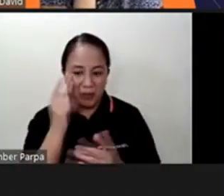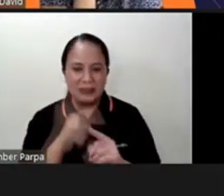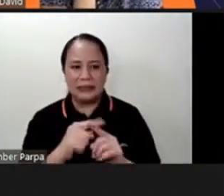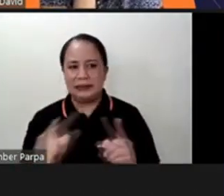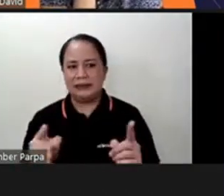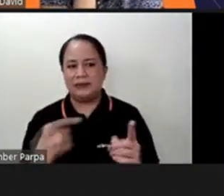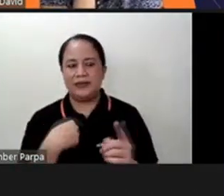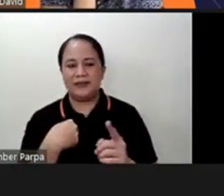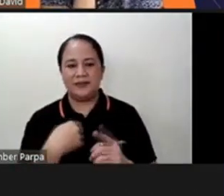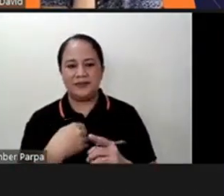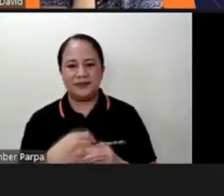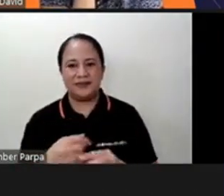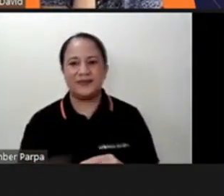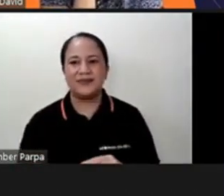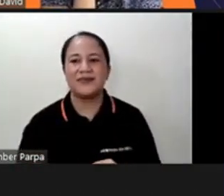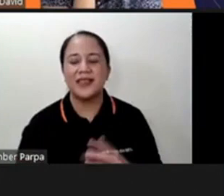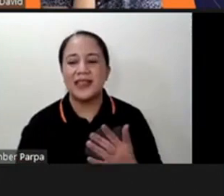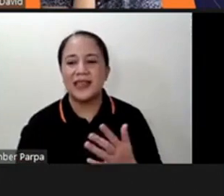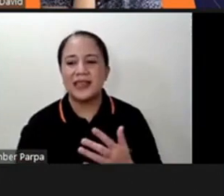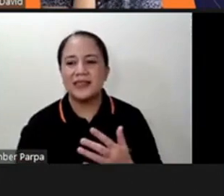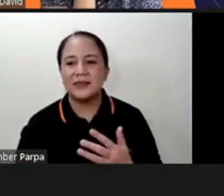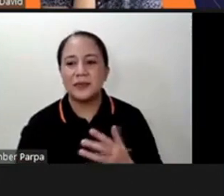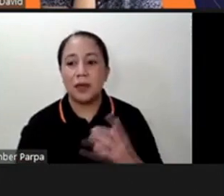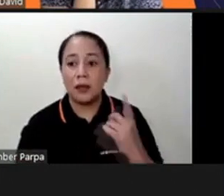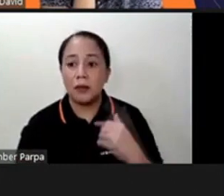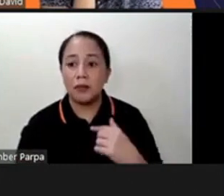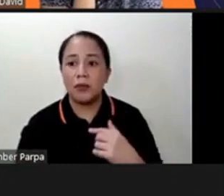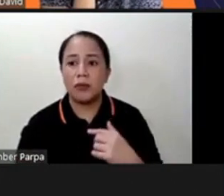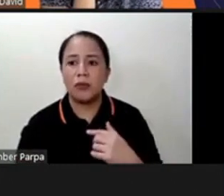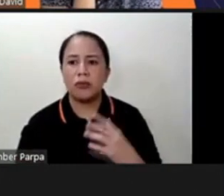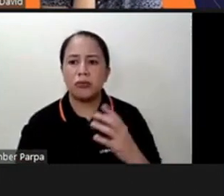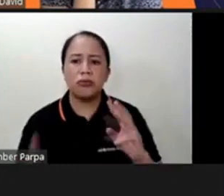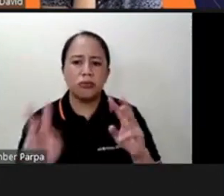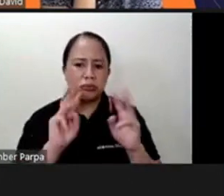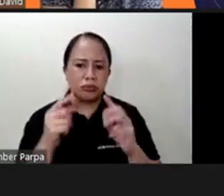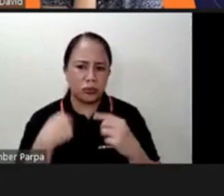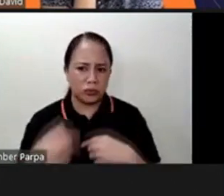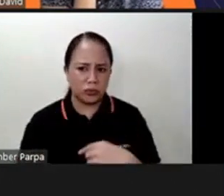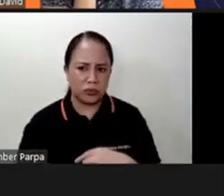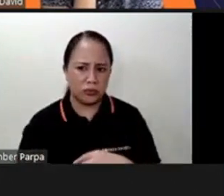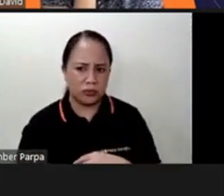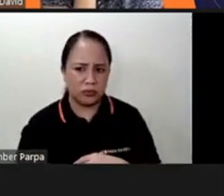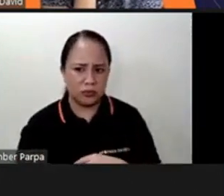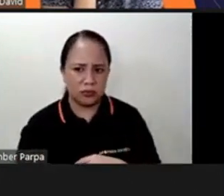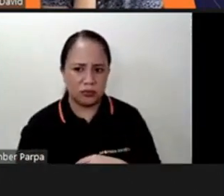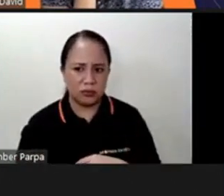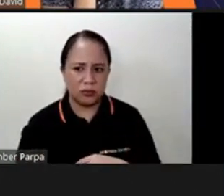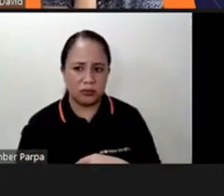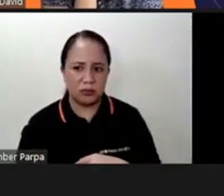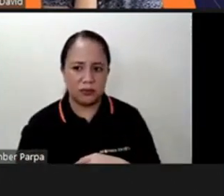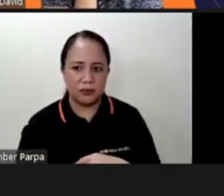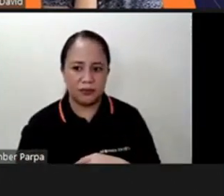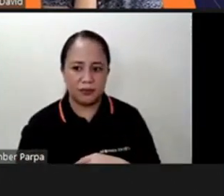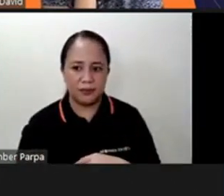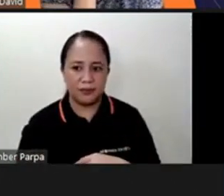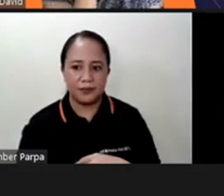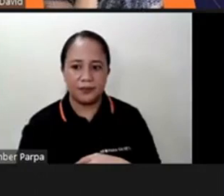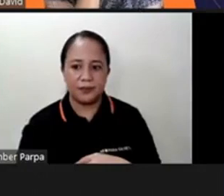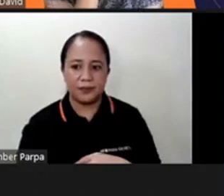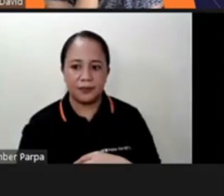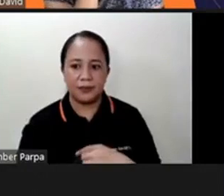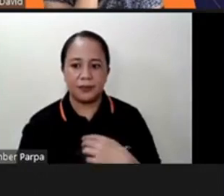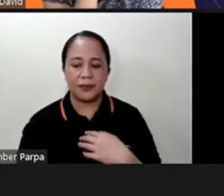magkaiba siya, di ba? So it's, alam mo, nag-aalala ako sa'yo kasi parang mapayat ka. Okay ka